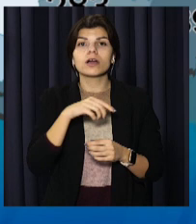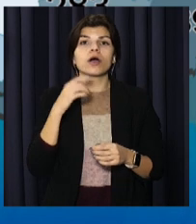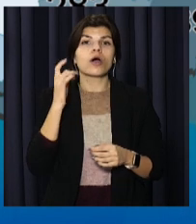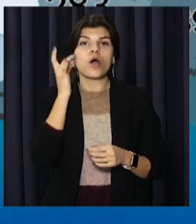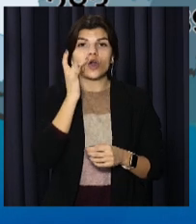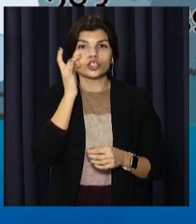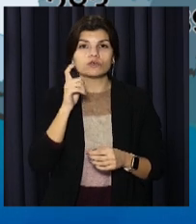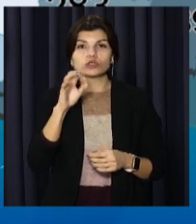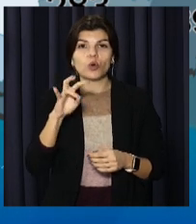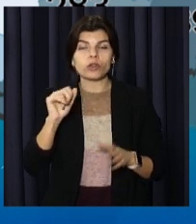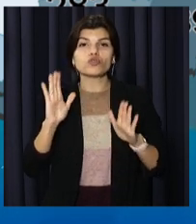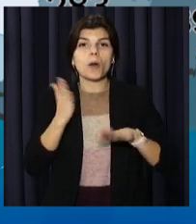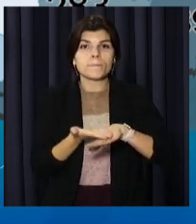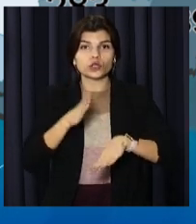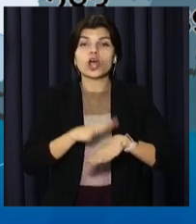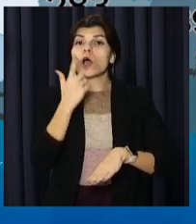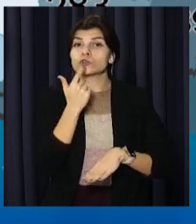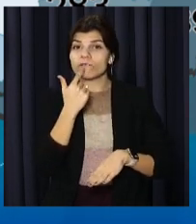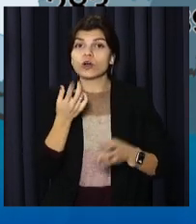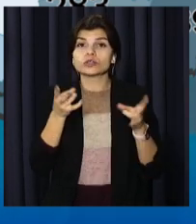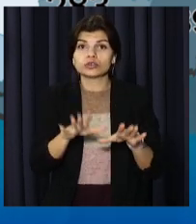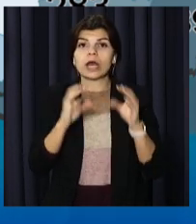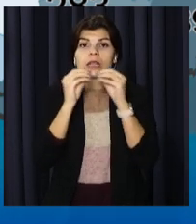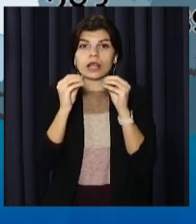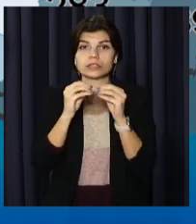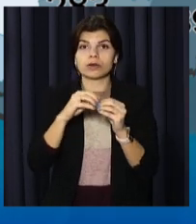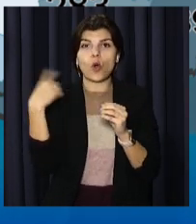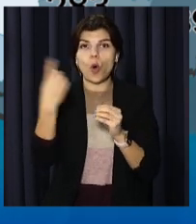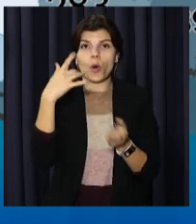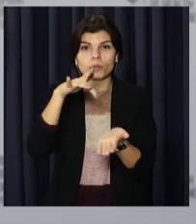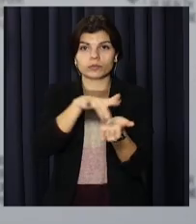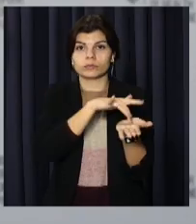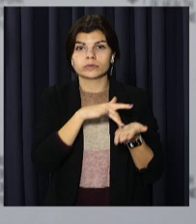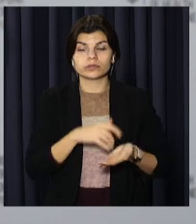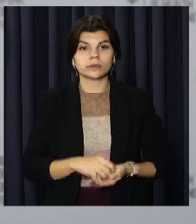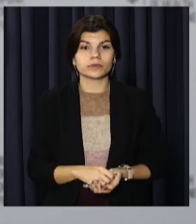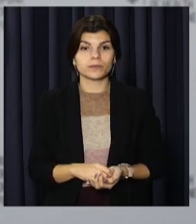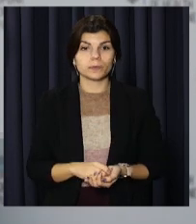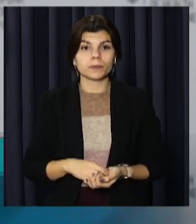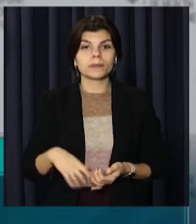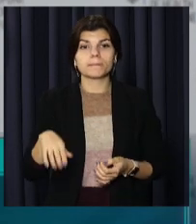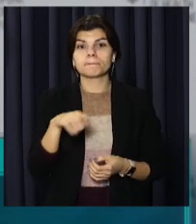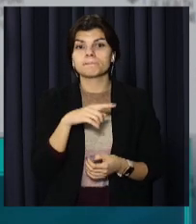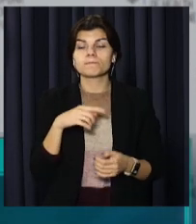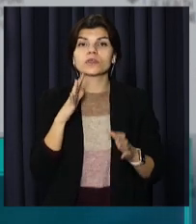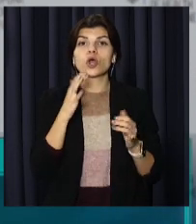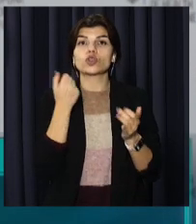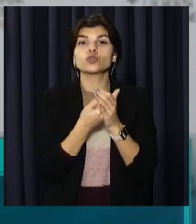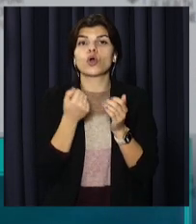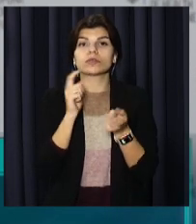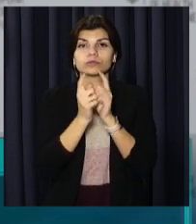помаранчевій зоні лише Полтавщина, а в червоній залишилися 10 областей. У регіонах, що потрапили до жовтого